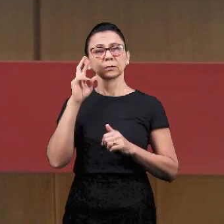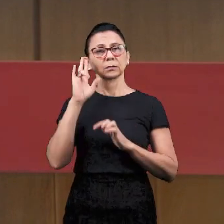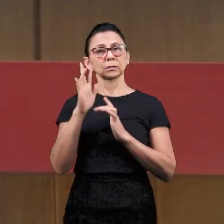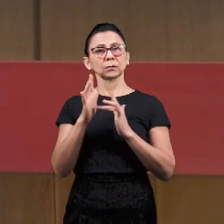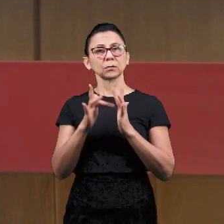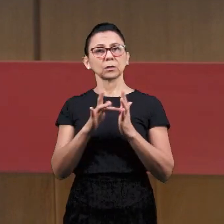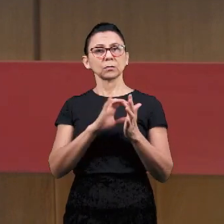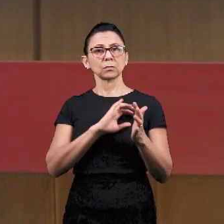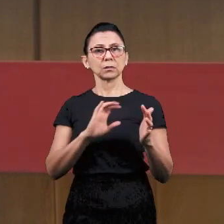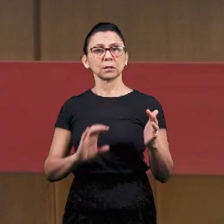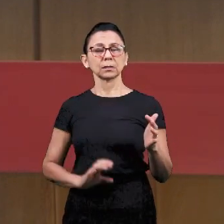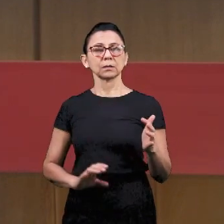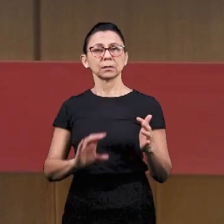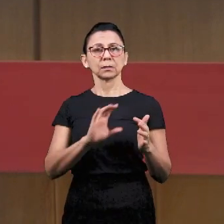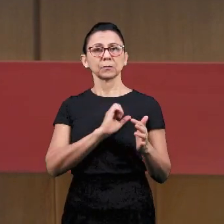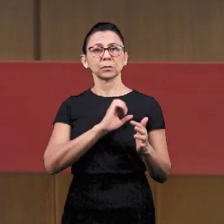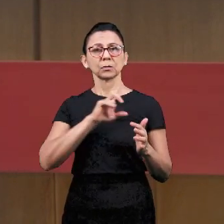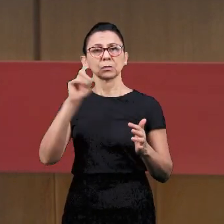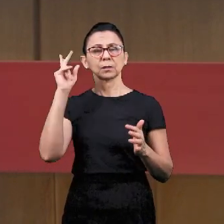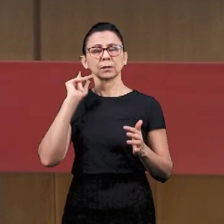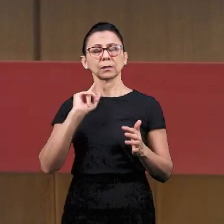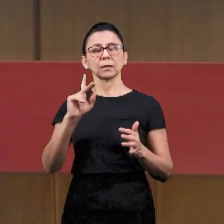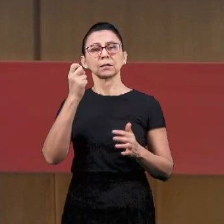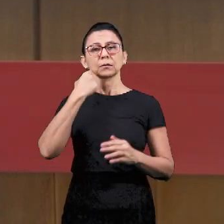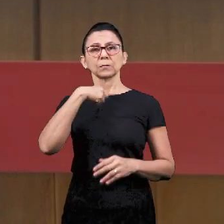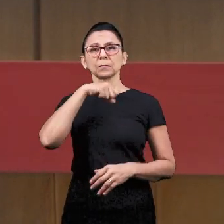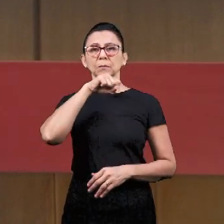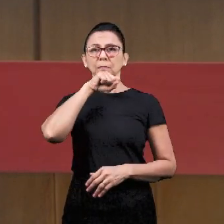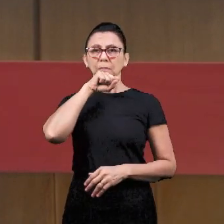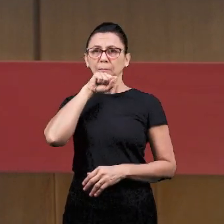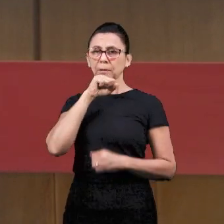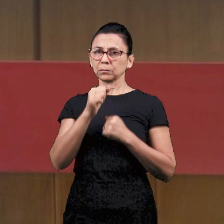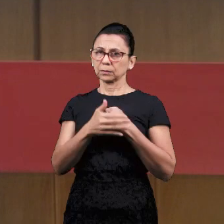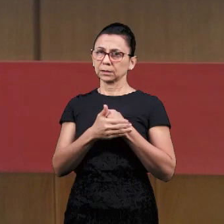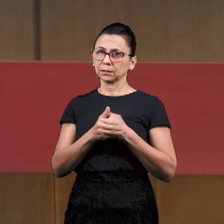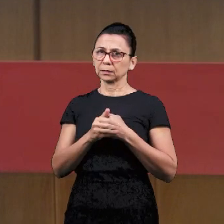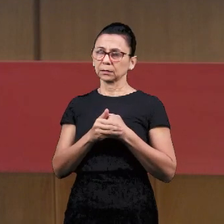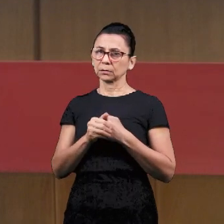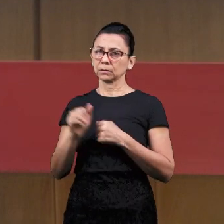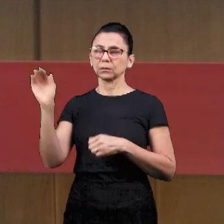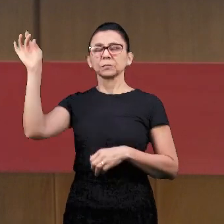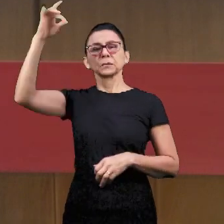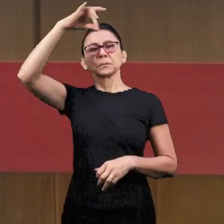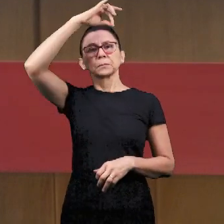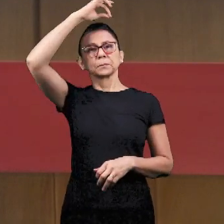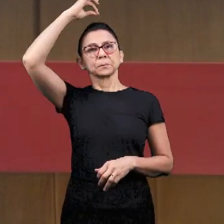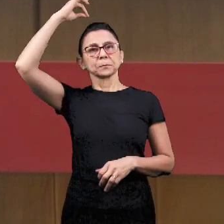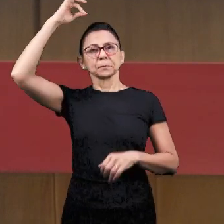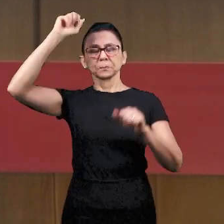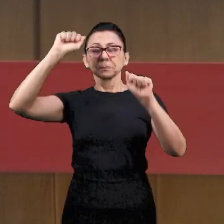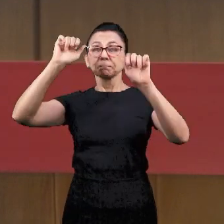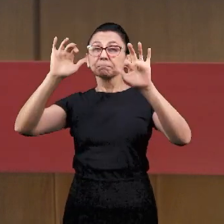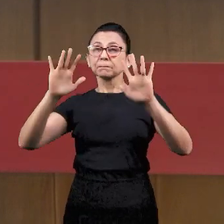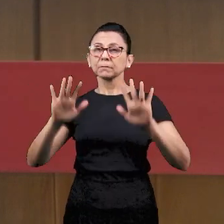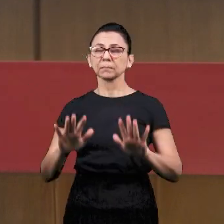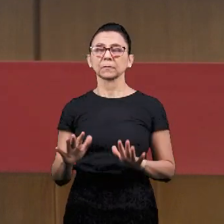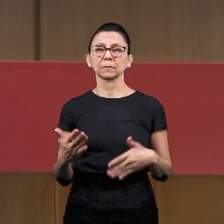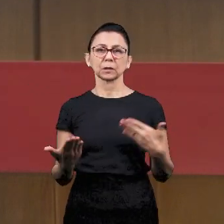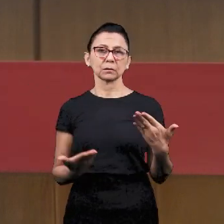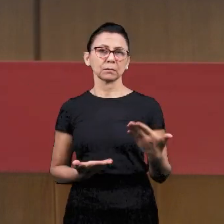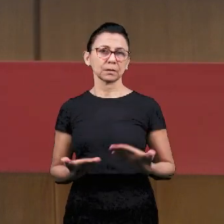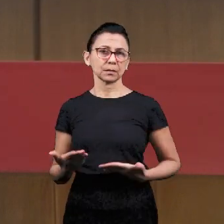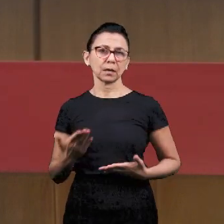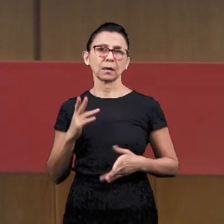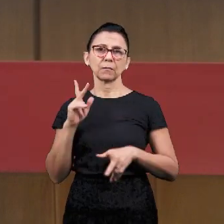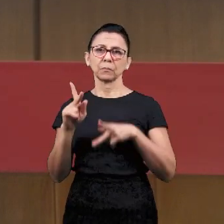Jésus-Christ, l'amour de Dieu, notre Père éternel, les douces et saintes et éternelles consolations du Saint-Esprit, repose sur vous, mes frères et sœurs, et